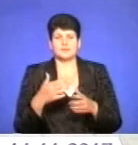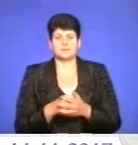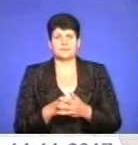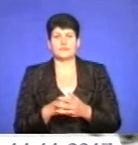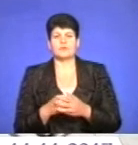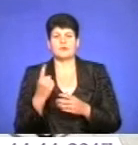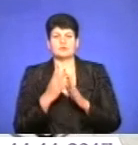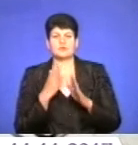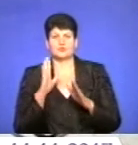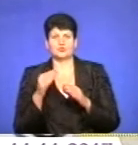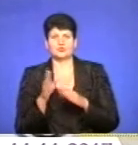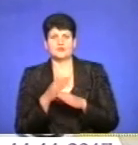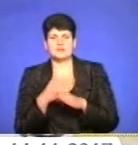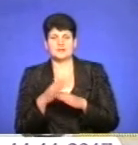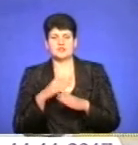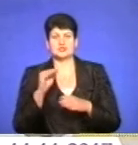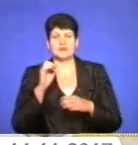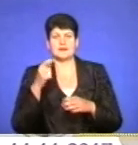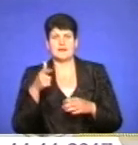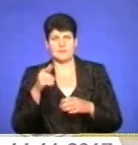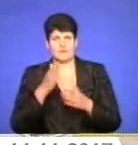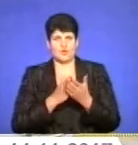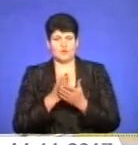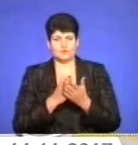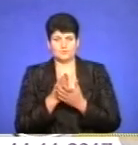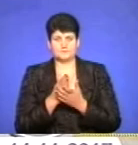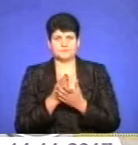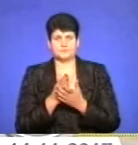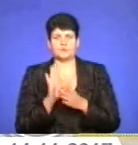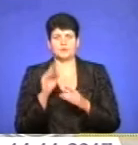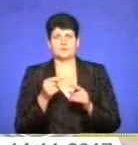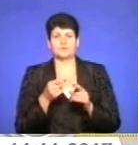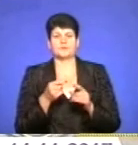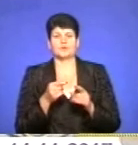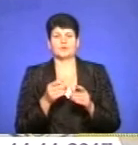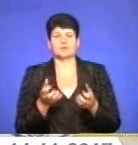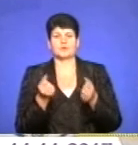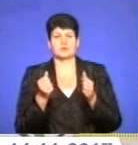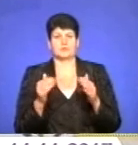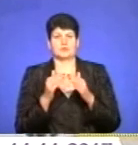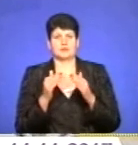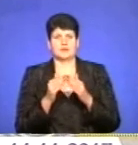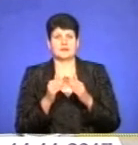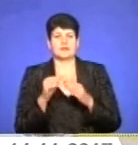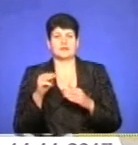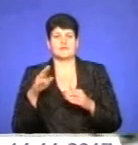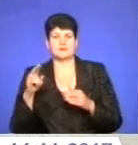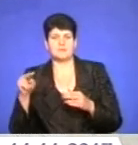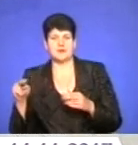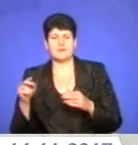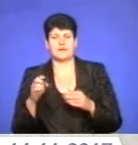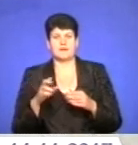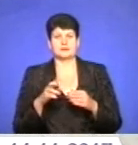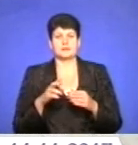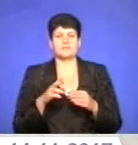момент будуть розділені комунальні послуги, житлово-комунальні послуги. До житлових послуг буде відноситись утримання будинку, ВСТП, ТВП, а для